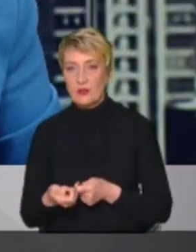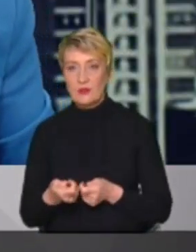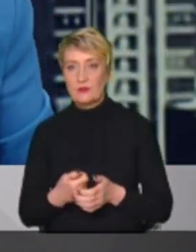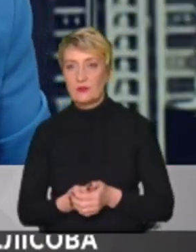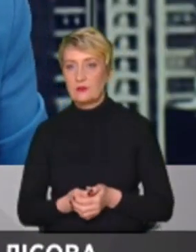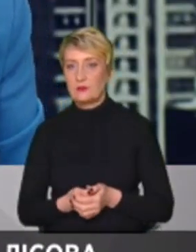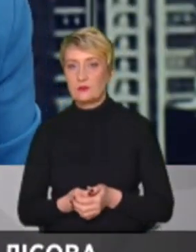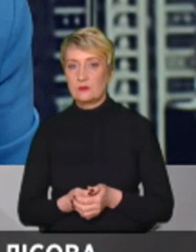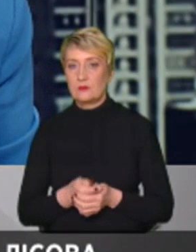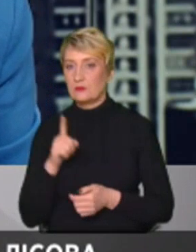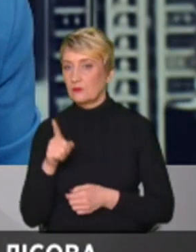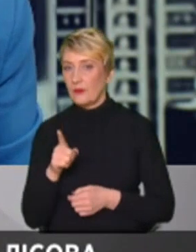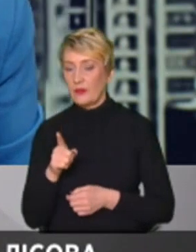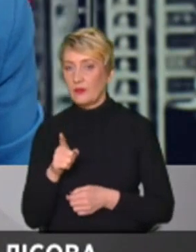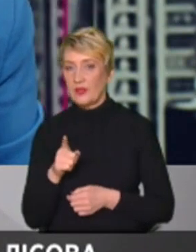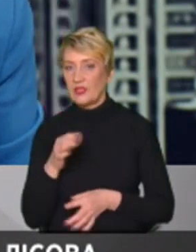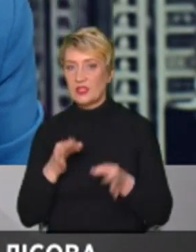війну з Росією?